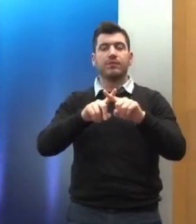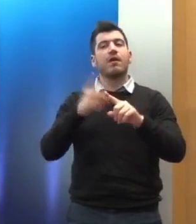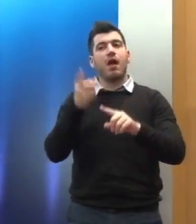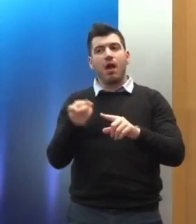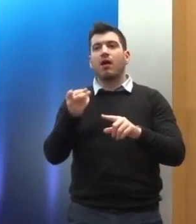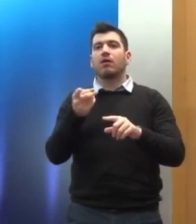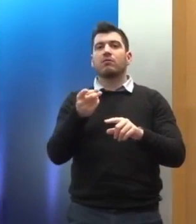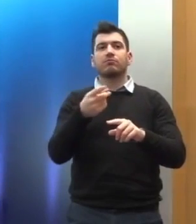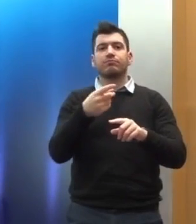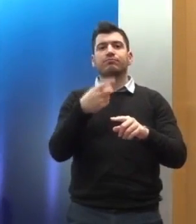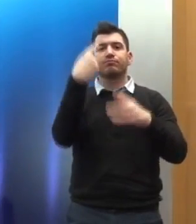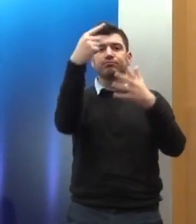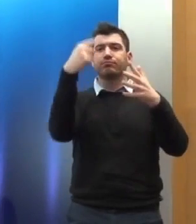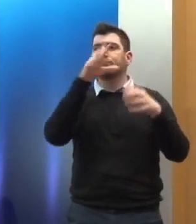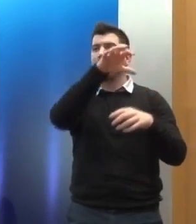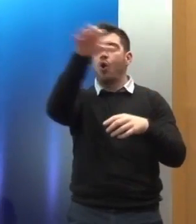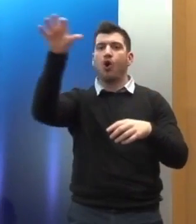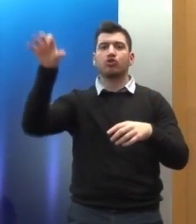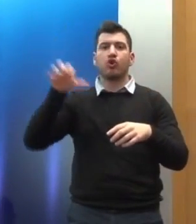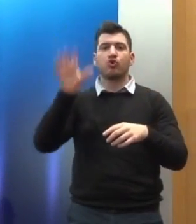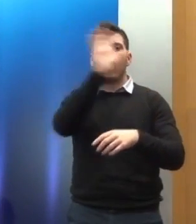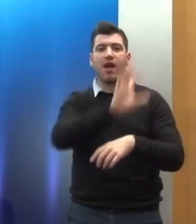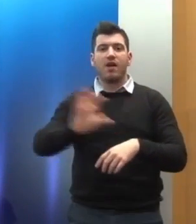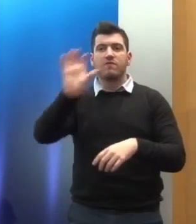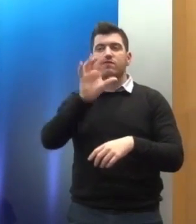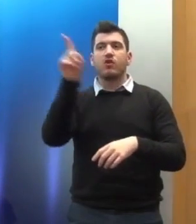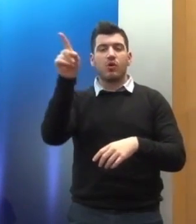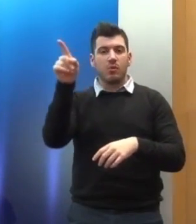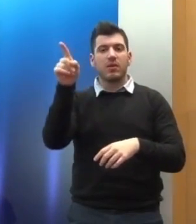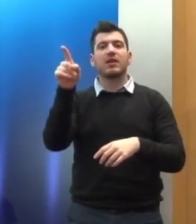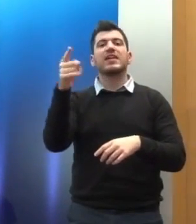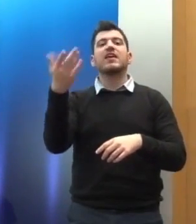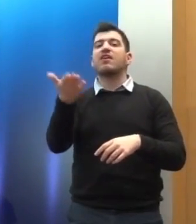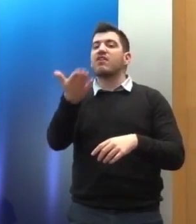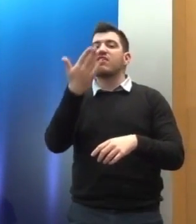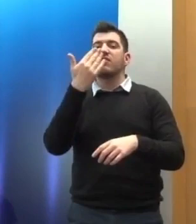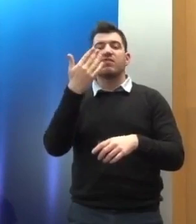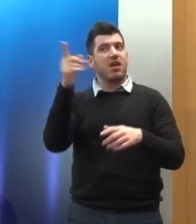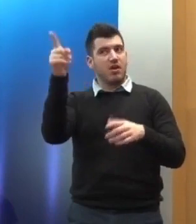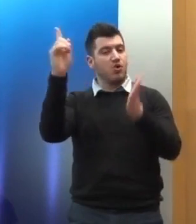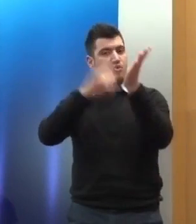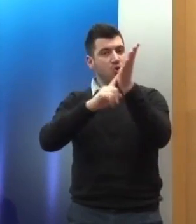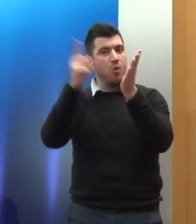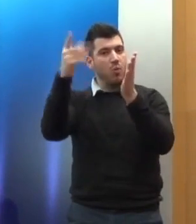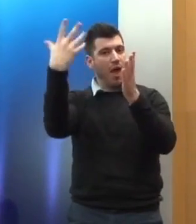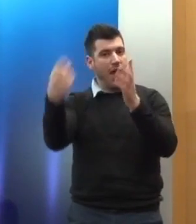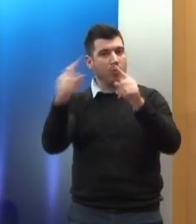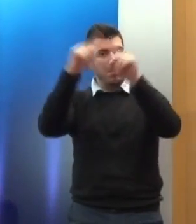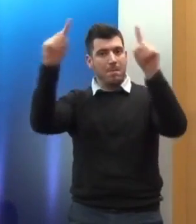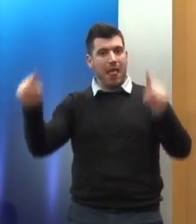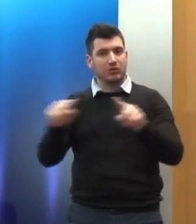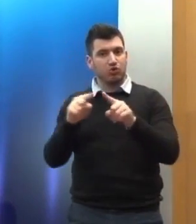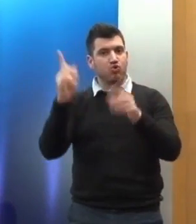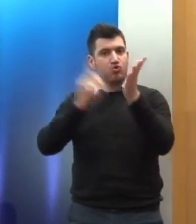περισσότερες χώρες πάσχουν από μια πολύ μεγάλη κακοδαιμονία. Το νομοθετικό πλαίσιο είναι παρκέ, το νομοθετικό πλαίσιο